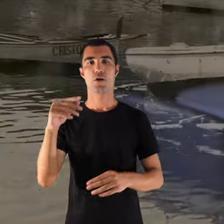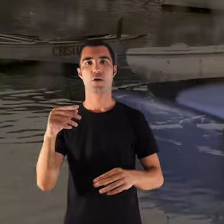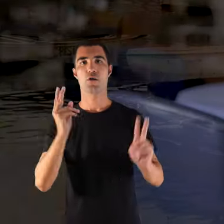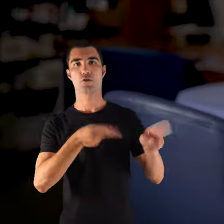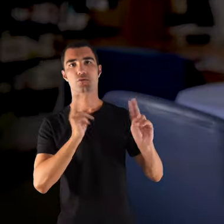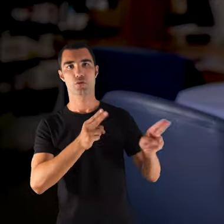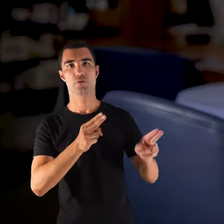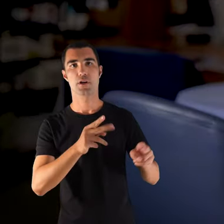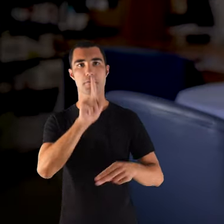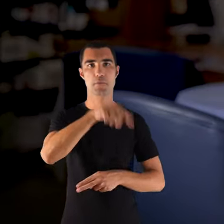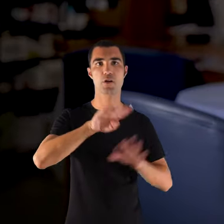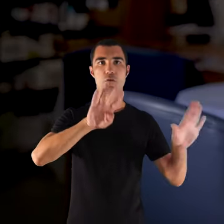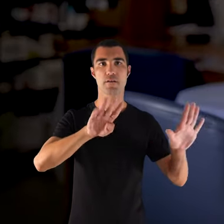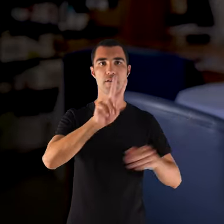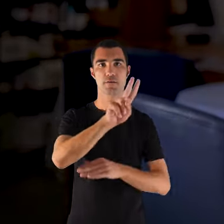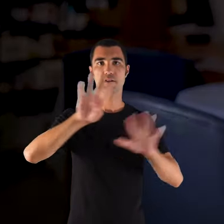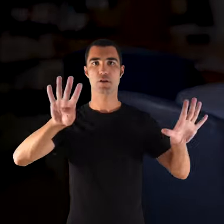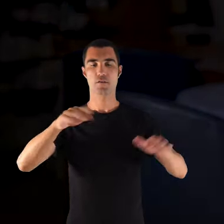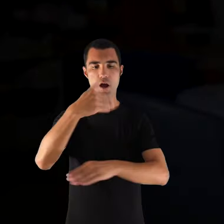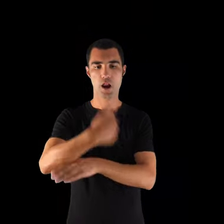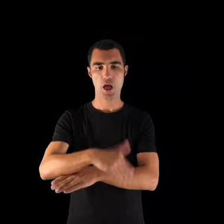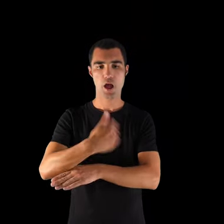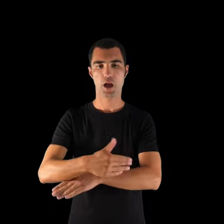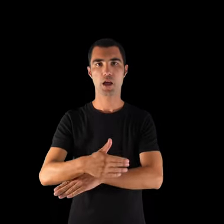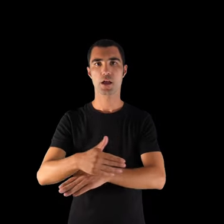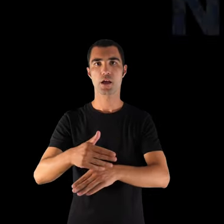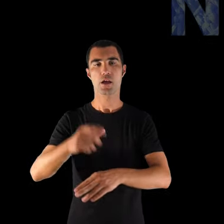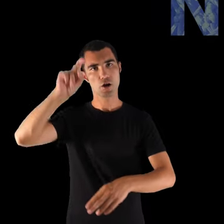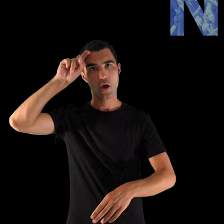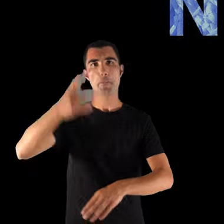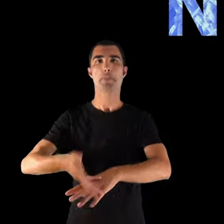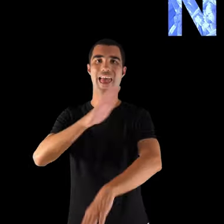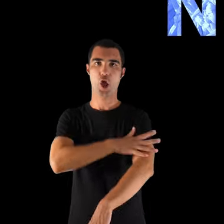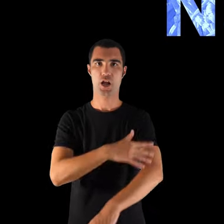carrer de Mallorca.